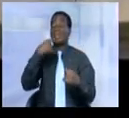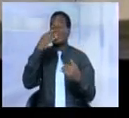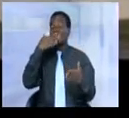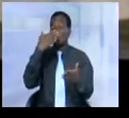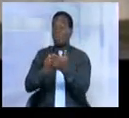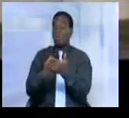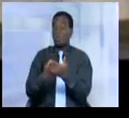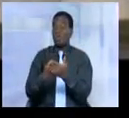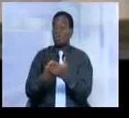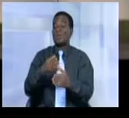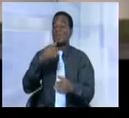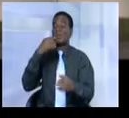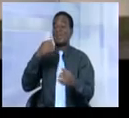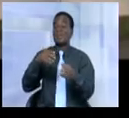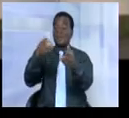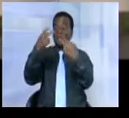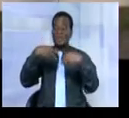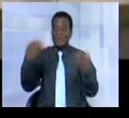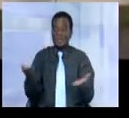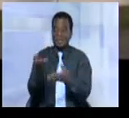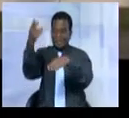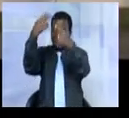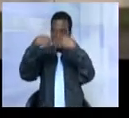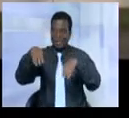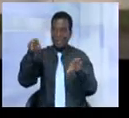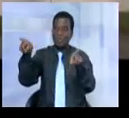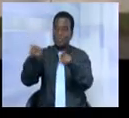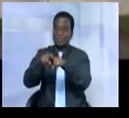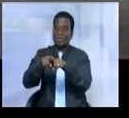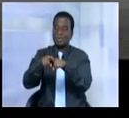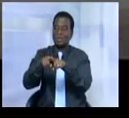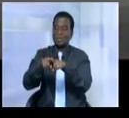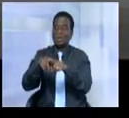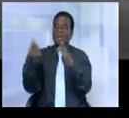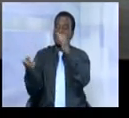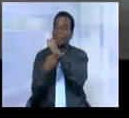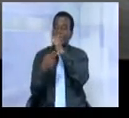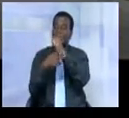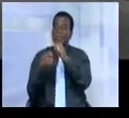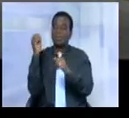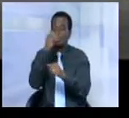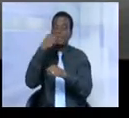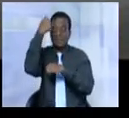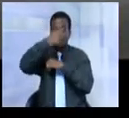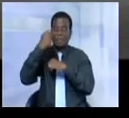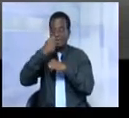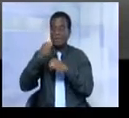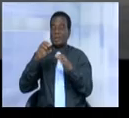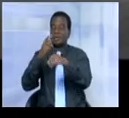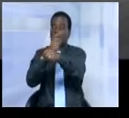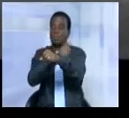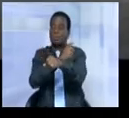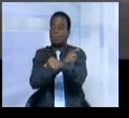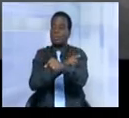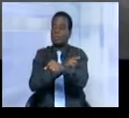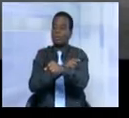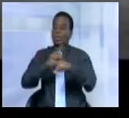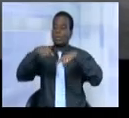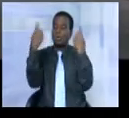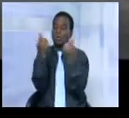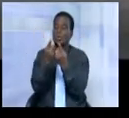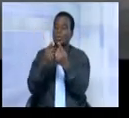actionnaires de taille qui frappent à la porte du capital. Entre autres, la Banque Ouest-Africaine de Développement, BOAD, et le groupe